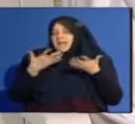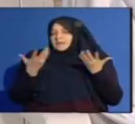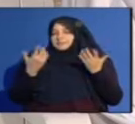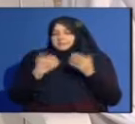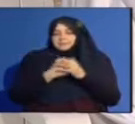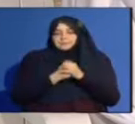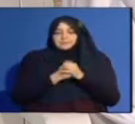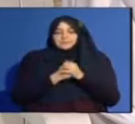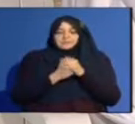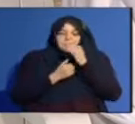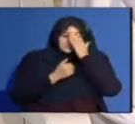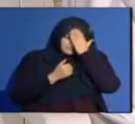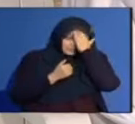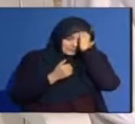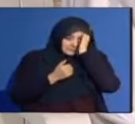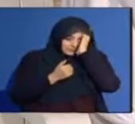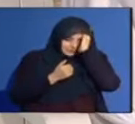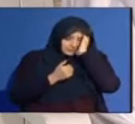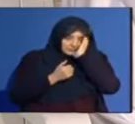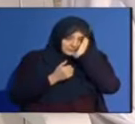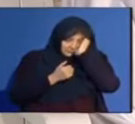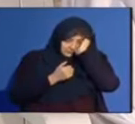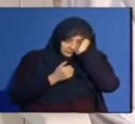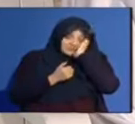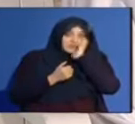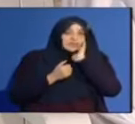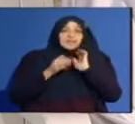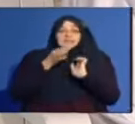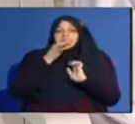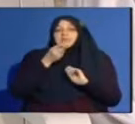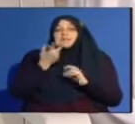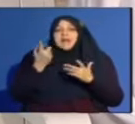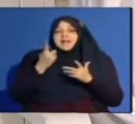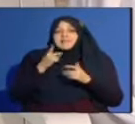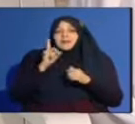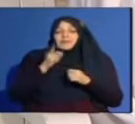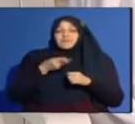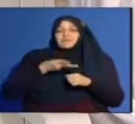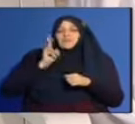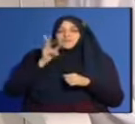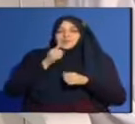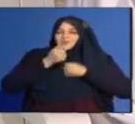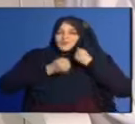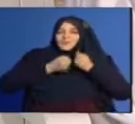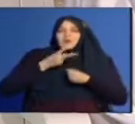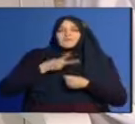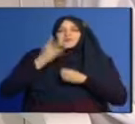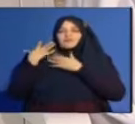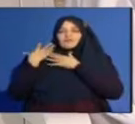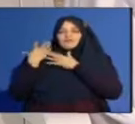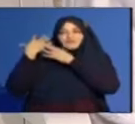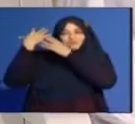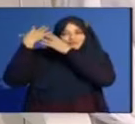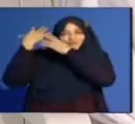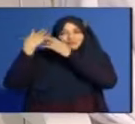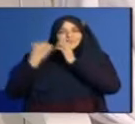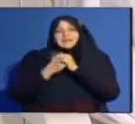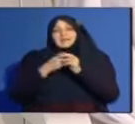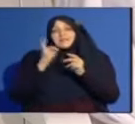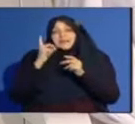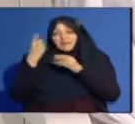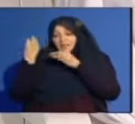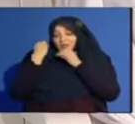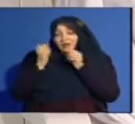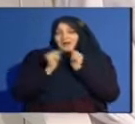بقدر الألم يكون الأجر، ولكن الأجر يكون مع الصبر.